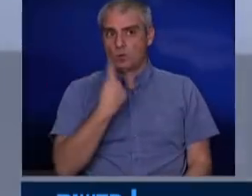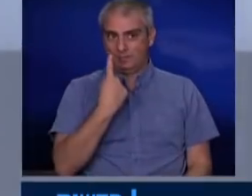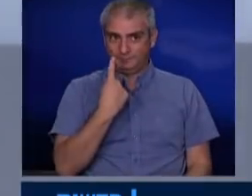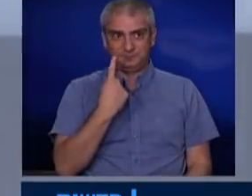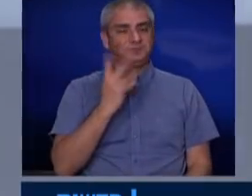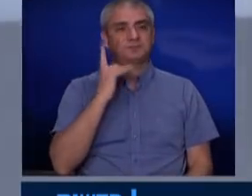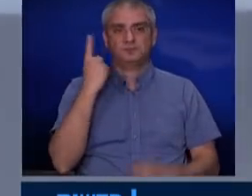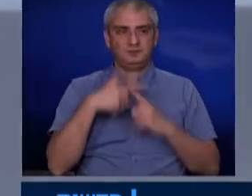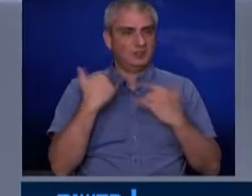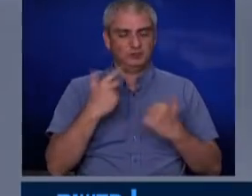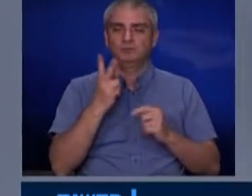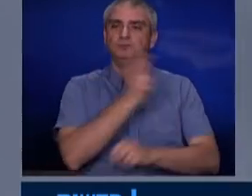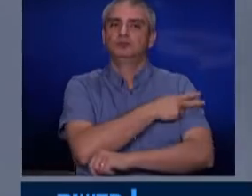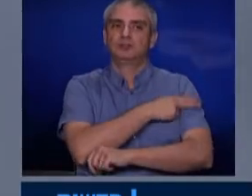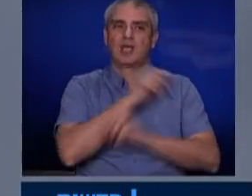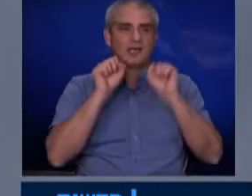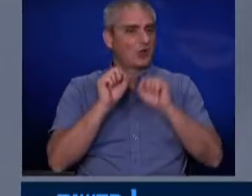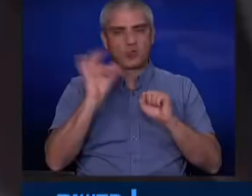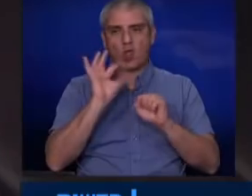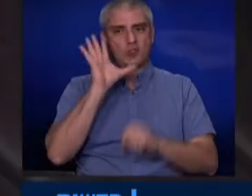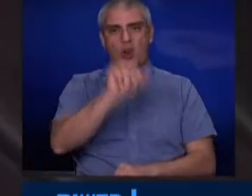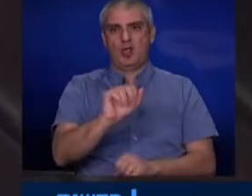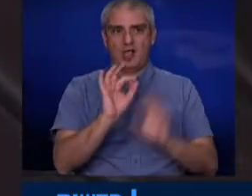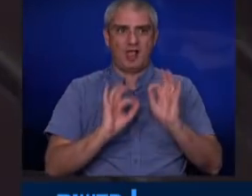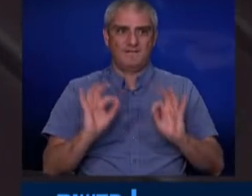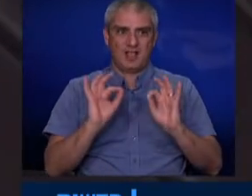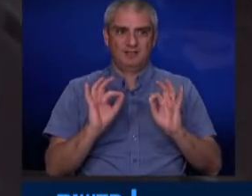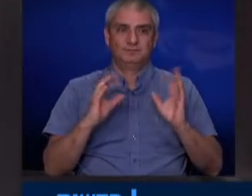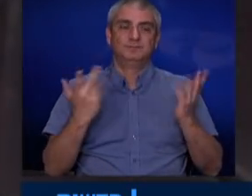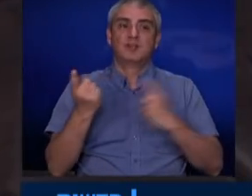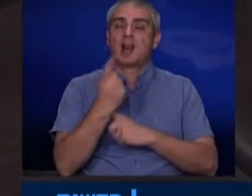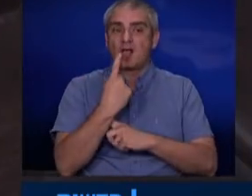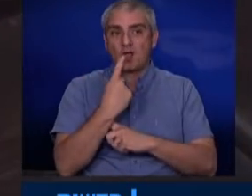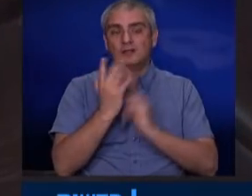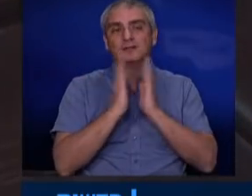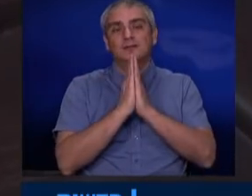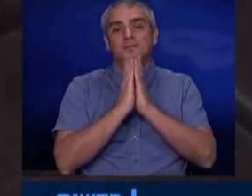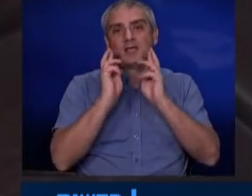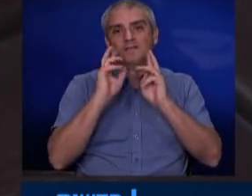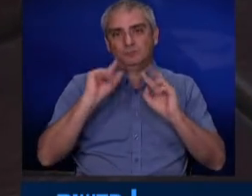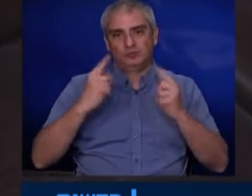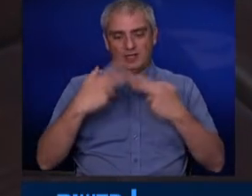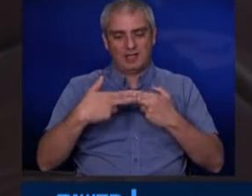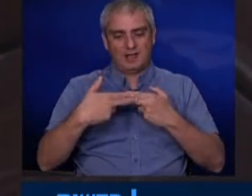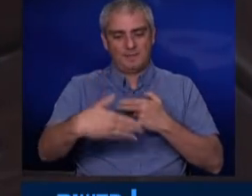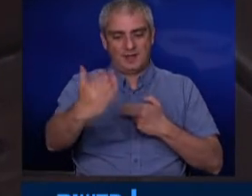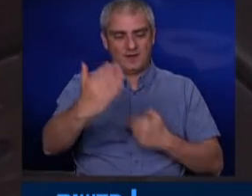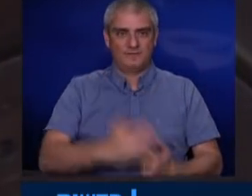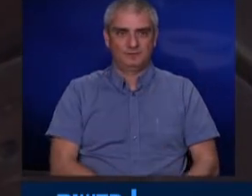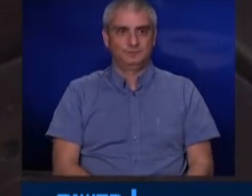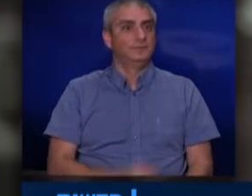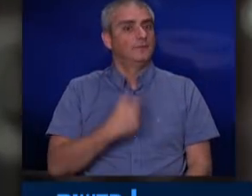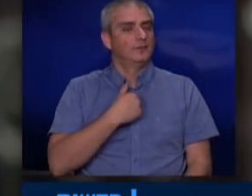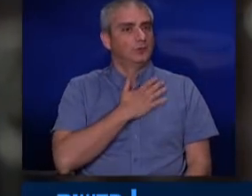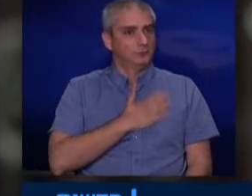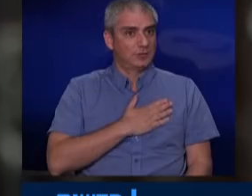גם כעת במשטרת מרחב ירקון טרם עצרו אותם. הלקוחות עוד מקווים שזה יקרה בהמשך. ואני